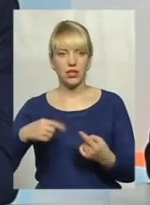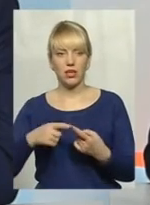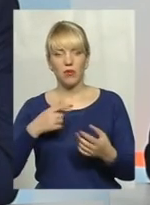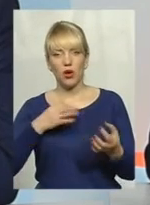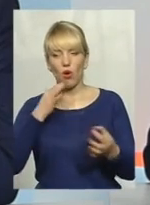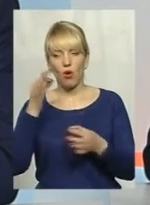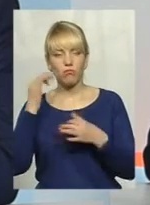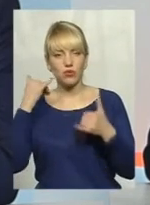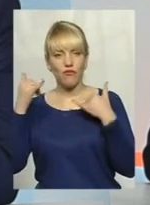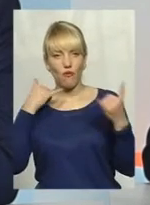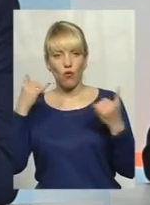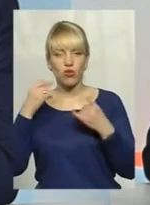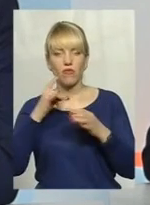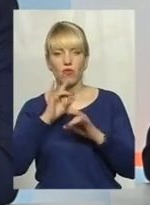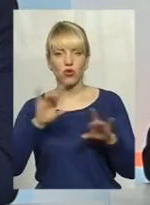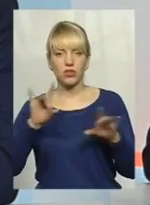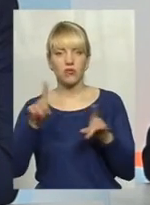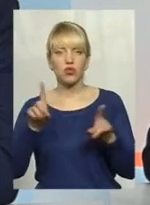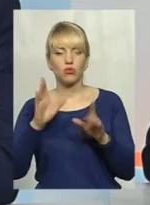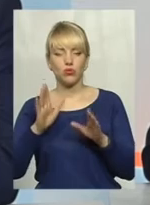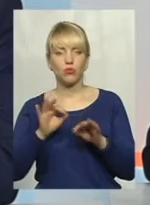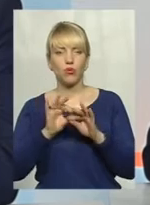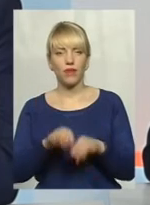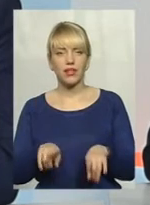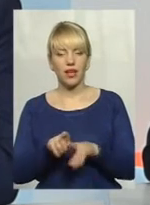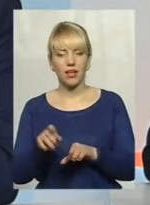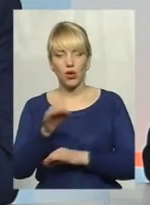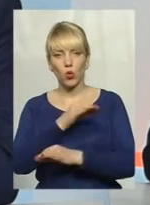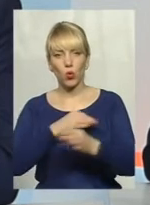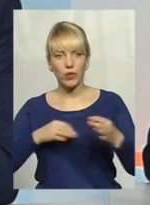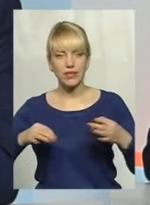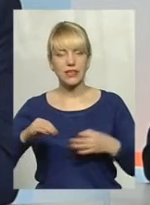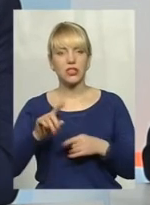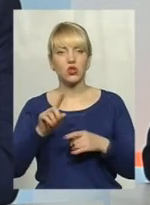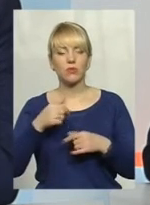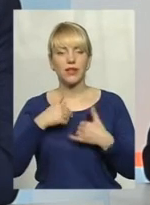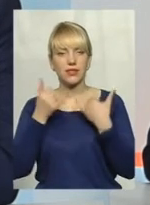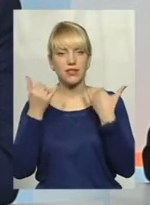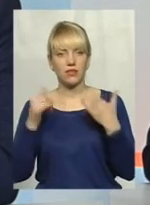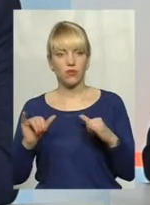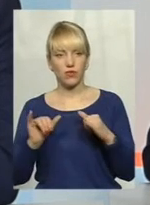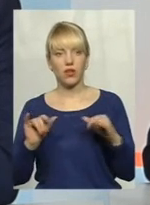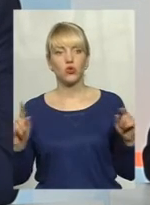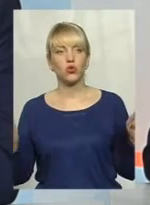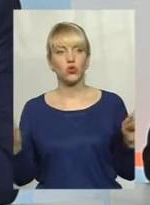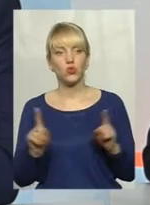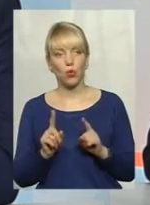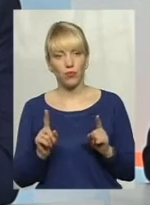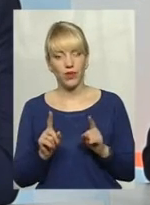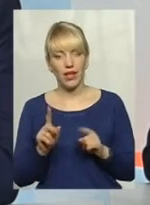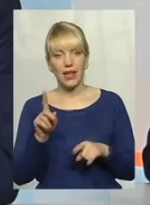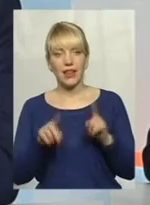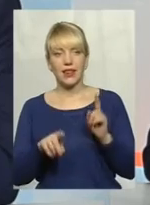і говорили, що буде ось такий от проведений круглий стіл. І що мене здивувало, що